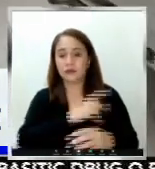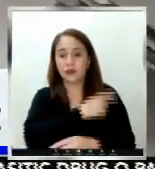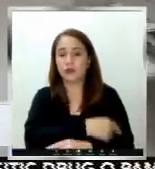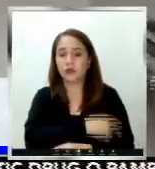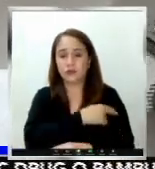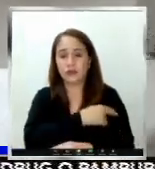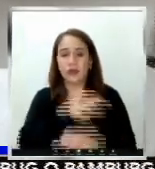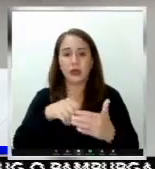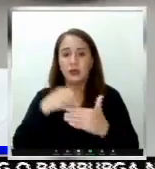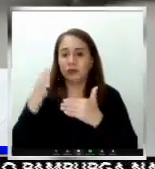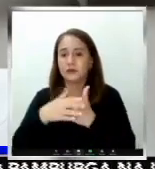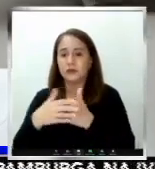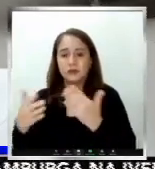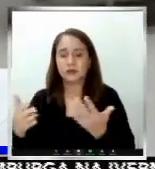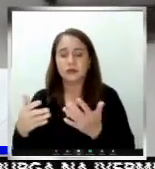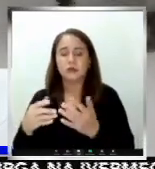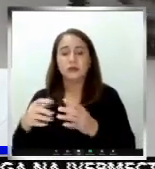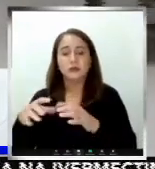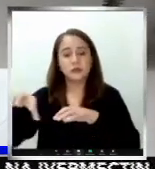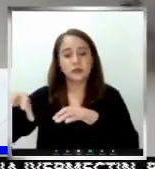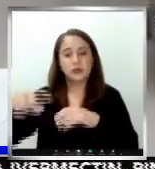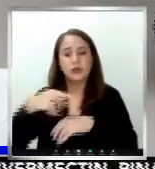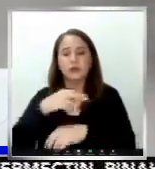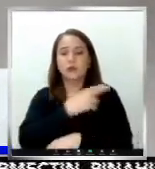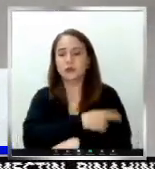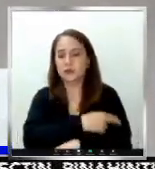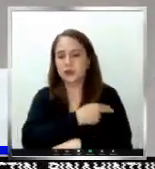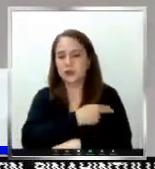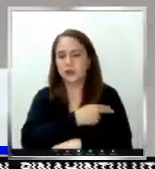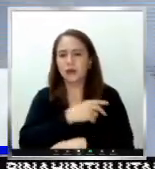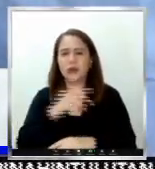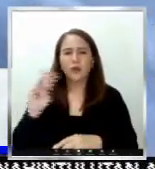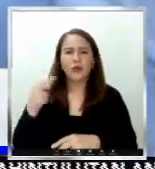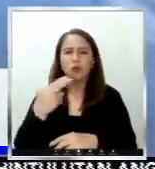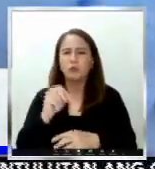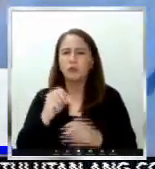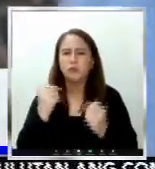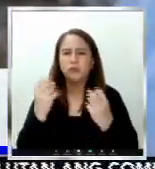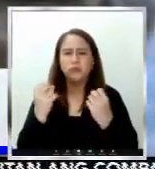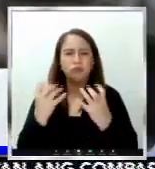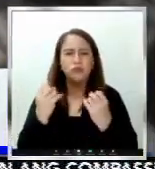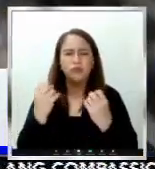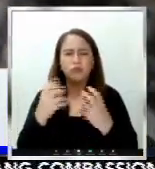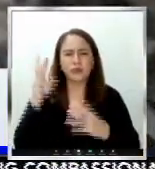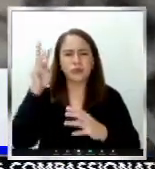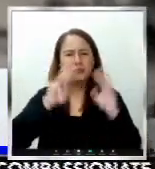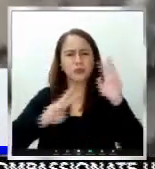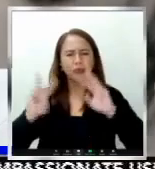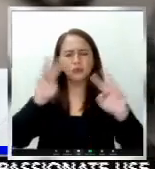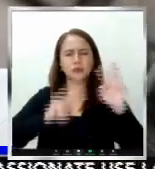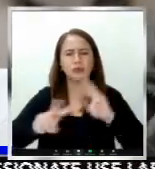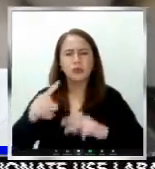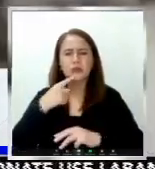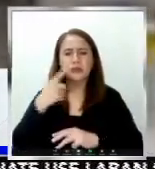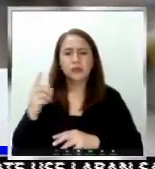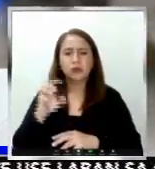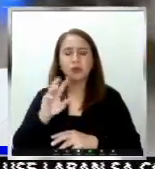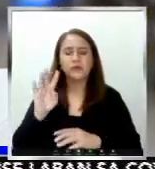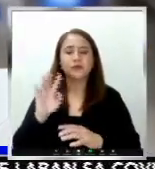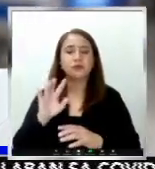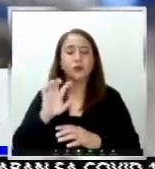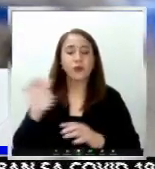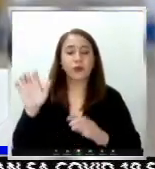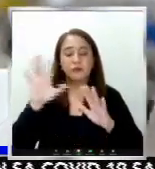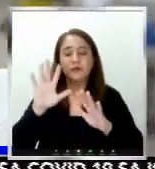World Health Organization nag-aalala na sa surge na nararanasan ng Pilipinas. Ayon sa WHO Western Pacific Regional Director, hindi